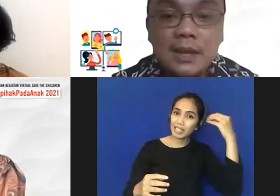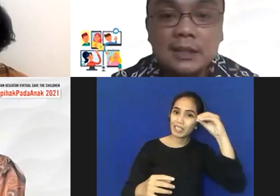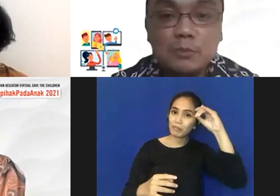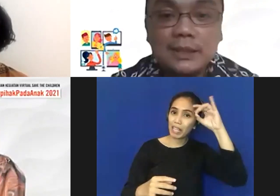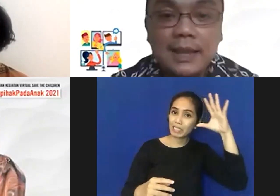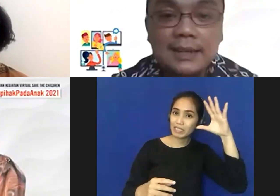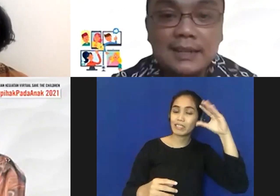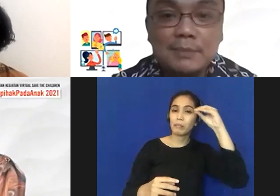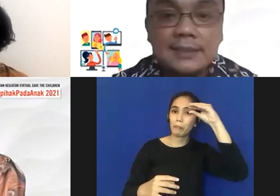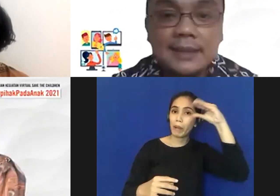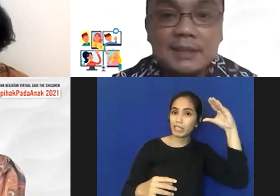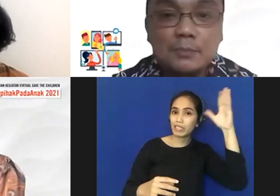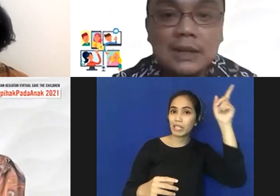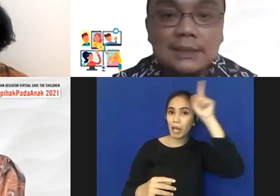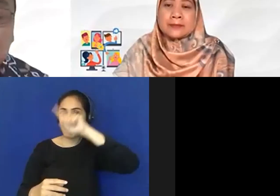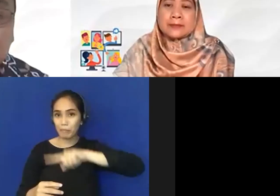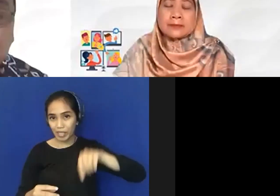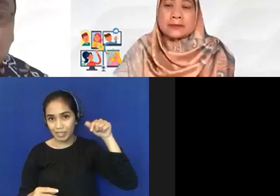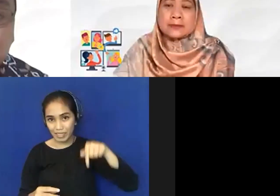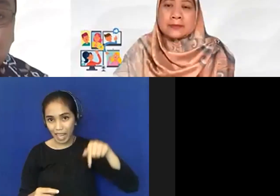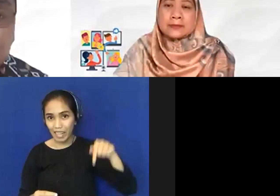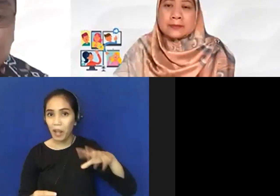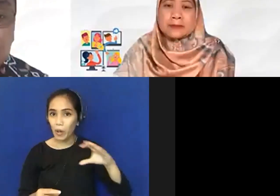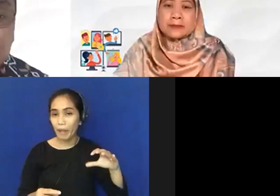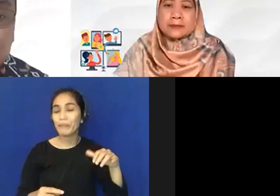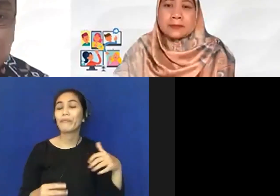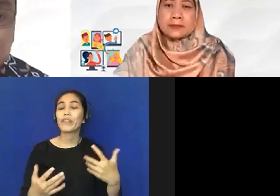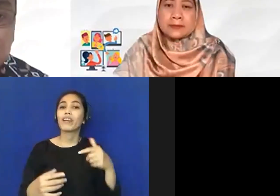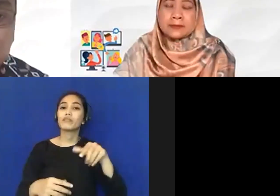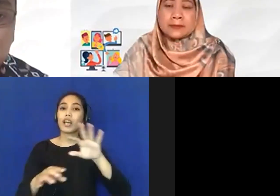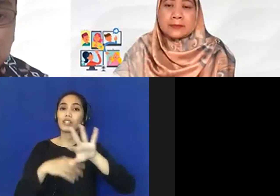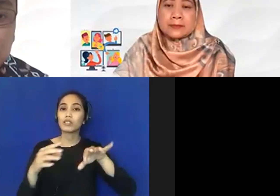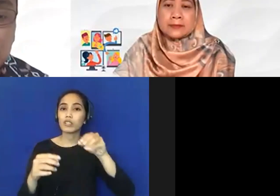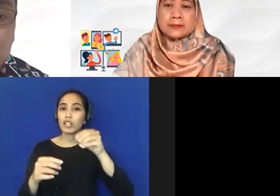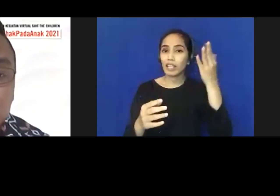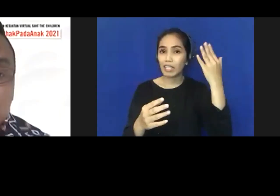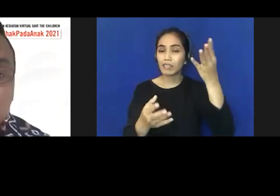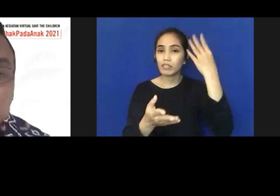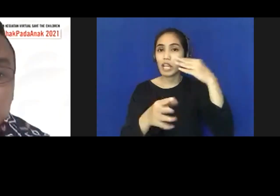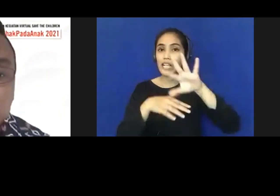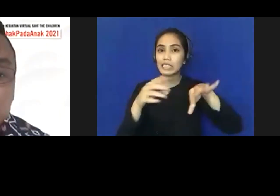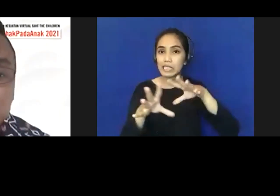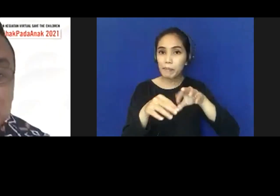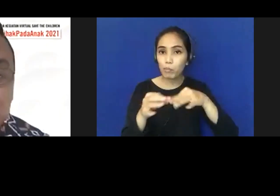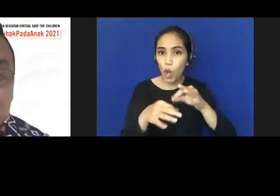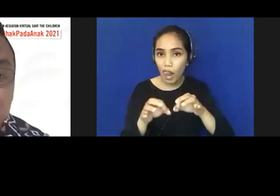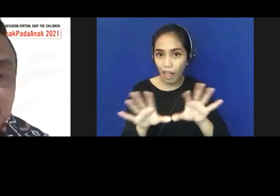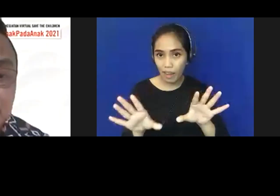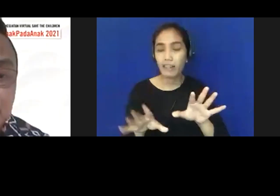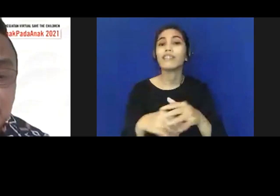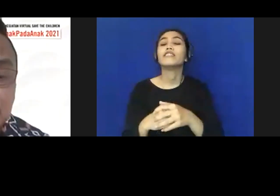gitu. Mungkin hal yang bisa saya simpulkan dari kegiatan ini adalah bahwa tadi